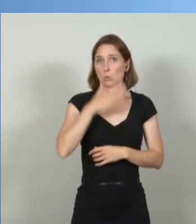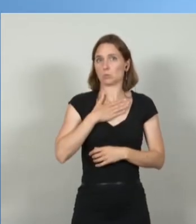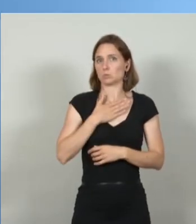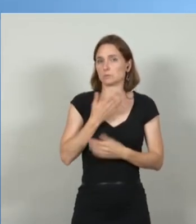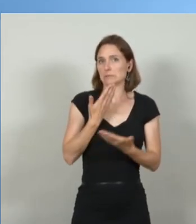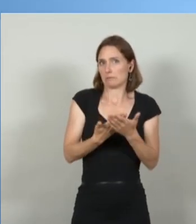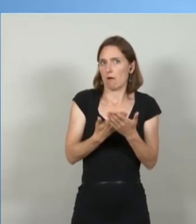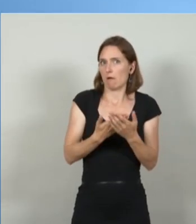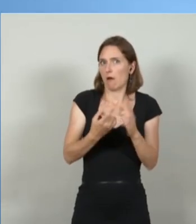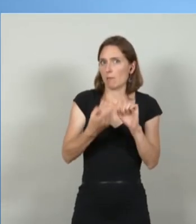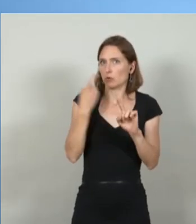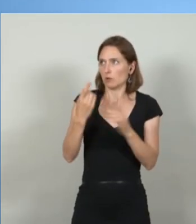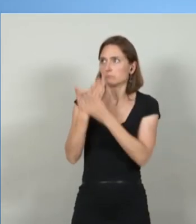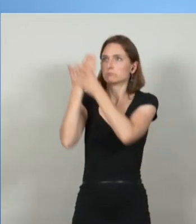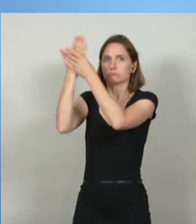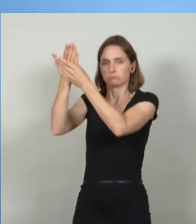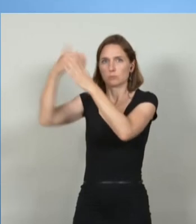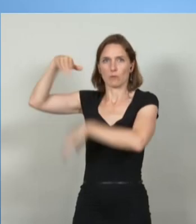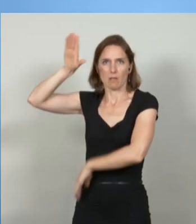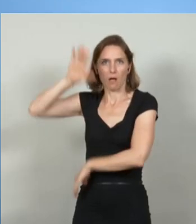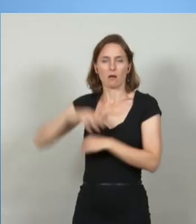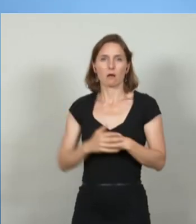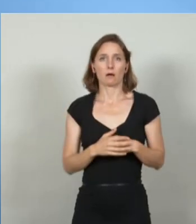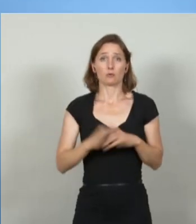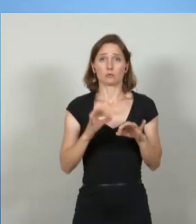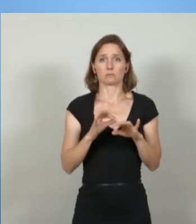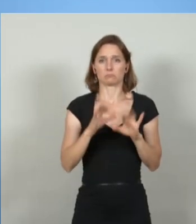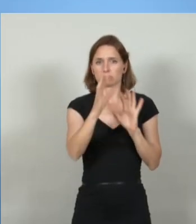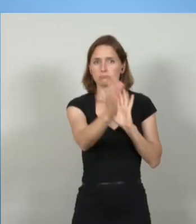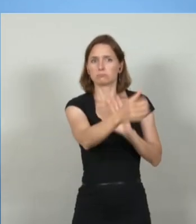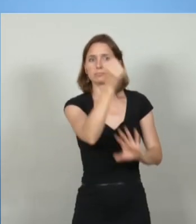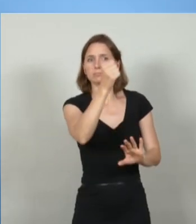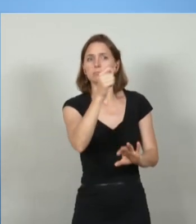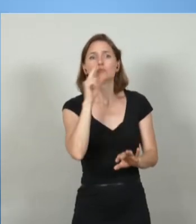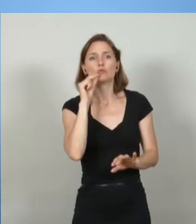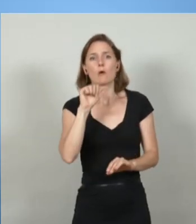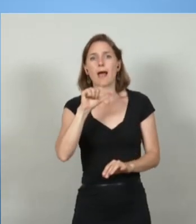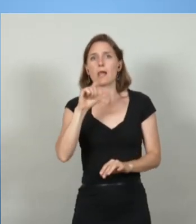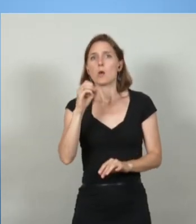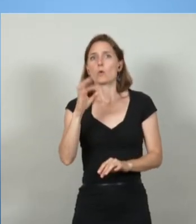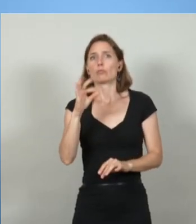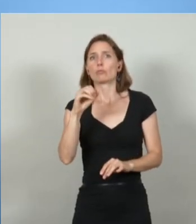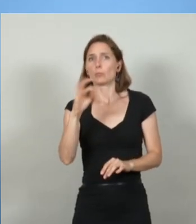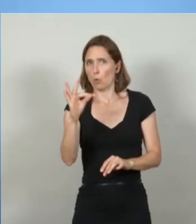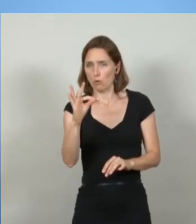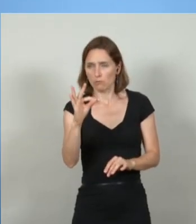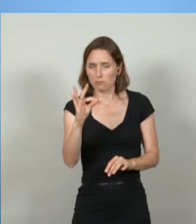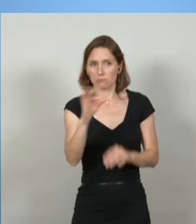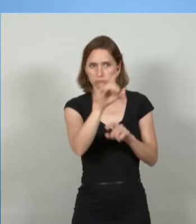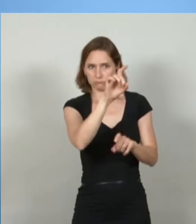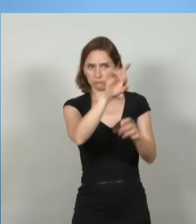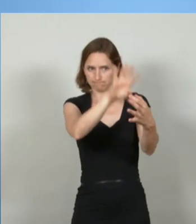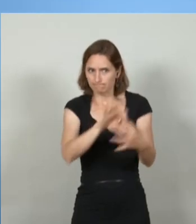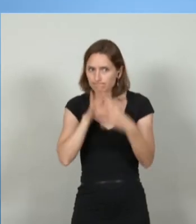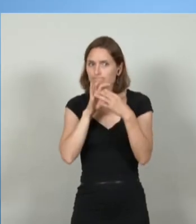je reprends ce qui a été dit tout à l'heure par Maxence à loto effectivement la volonté que nous avions été